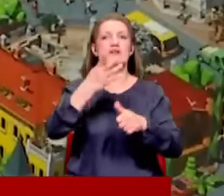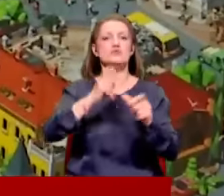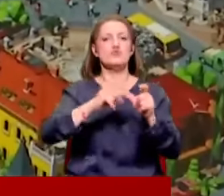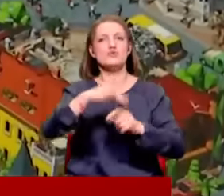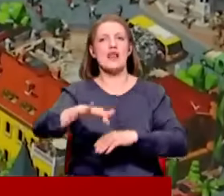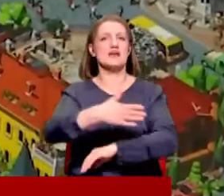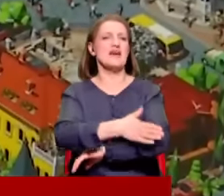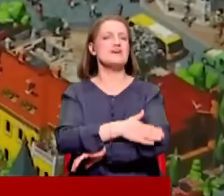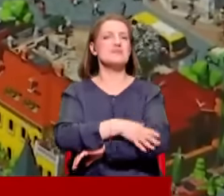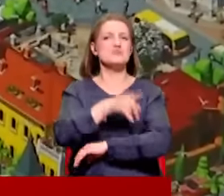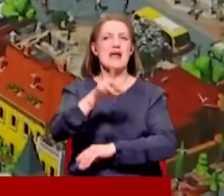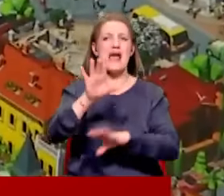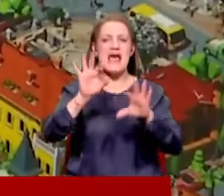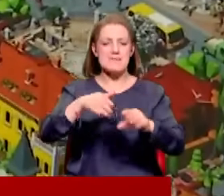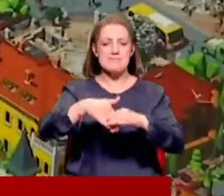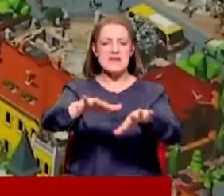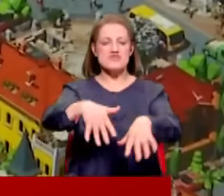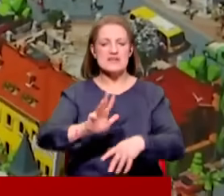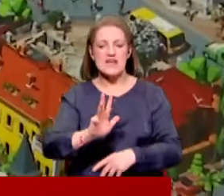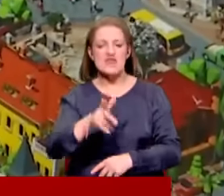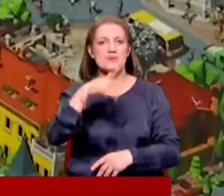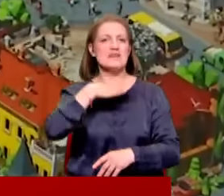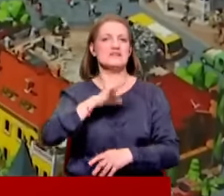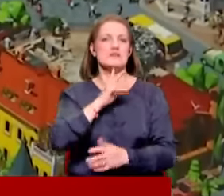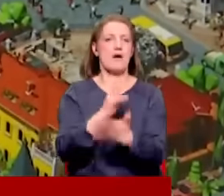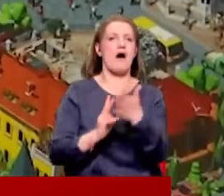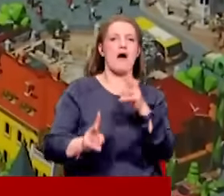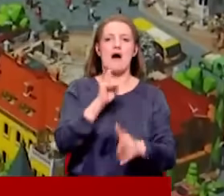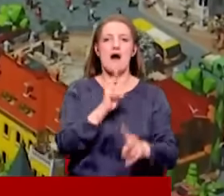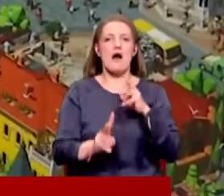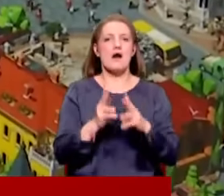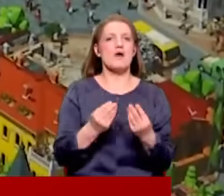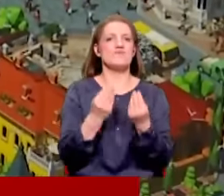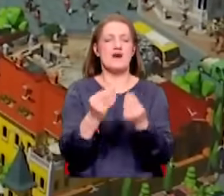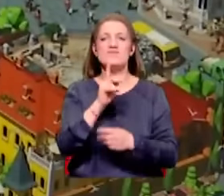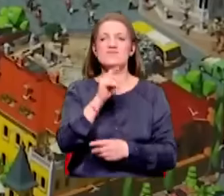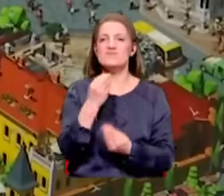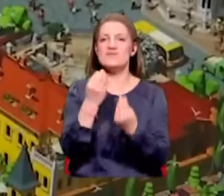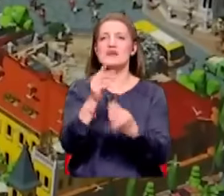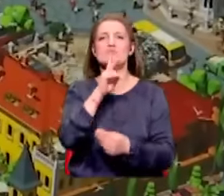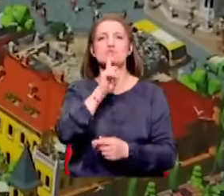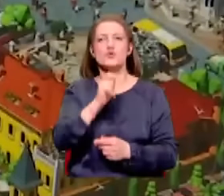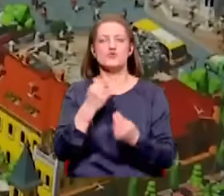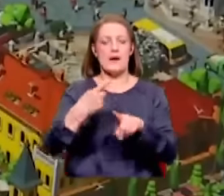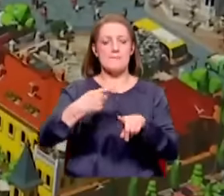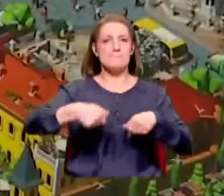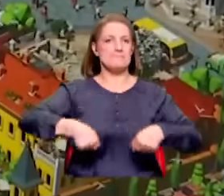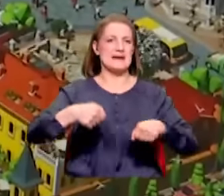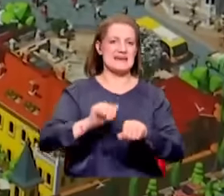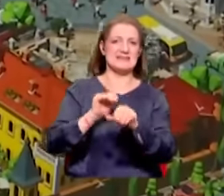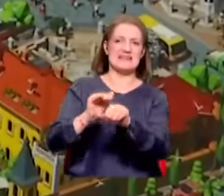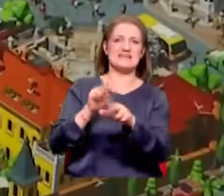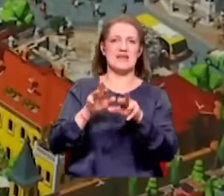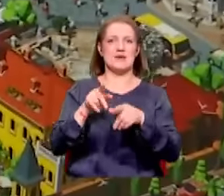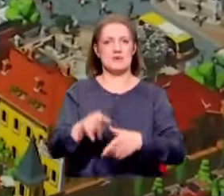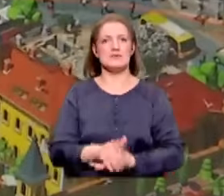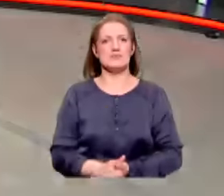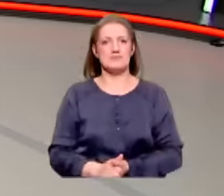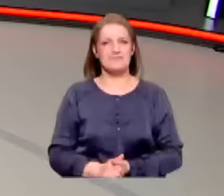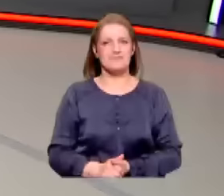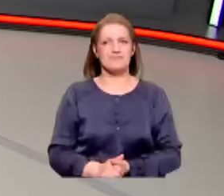sosyal yardımlaşmada hani hemen meclisten geçirmek istediğimiz kararlarımız var, verdiğimiz vaatlerde. Öncelikli olarak işte pazar desteği gibi.